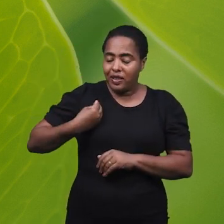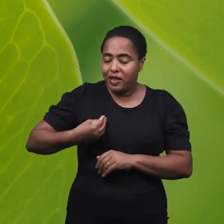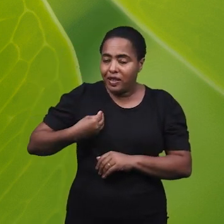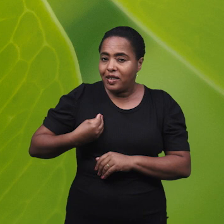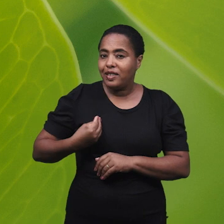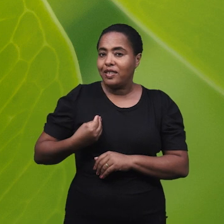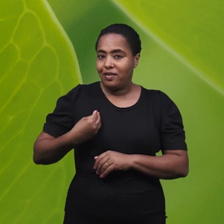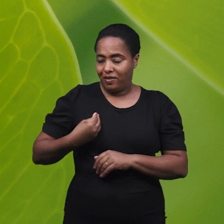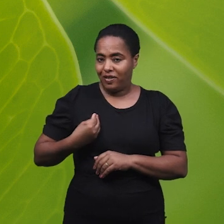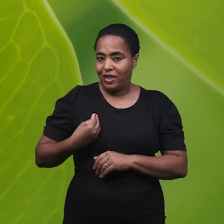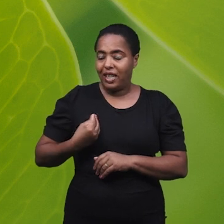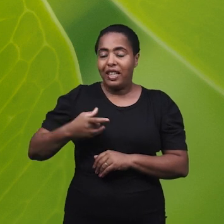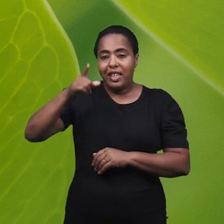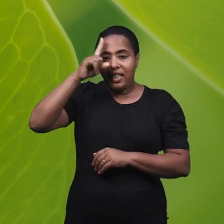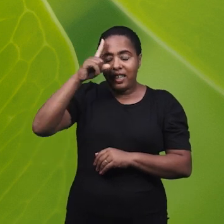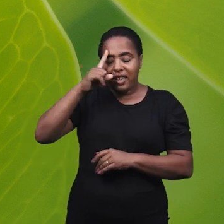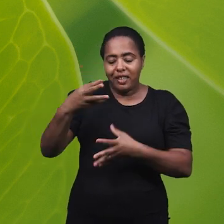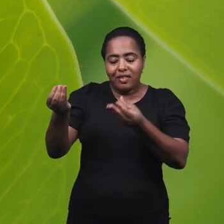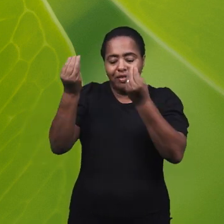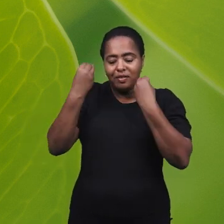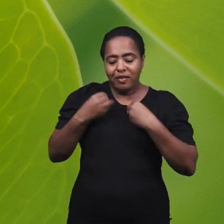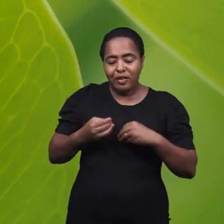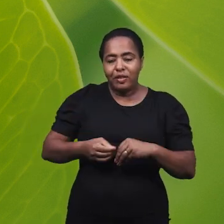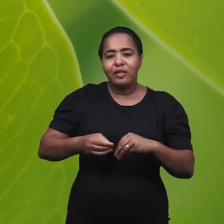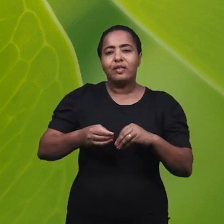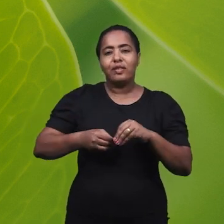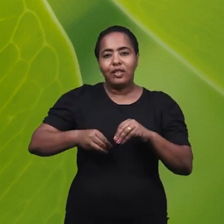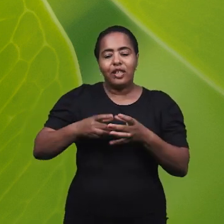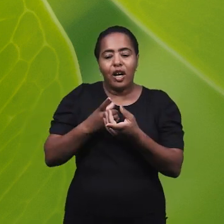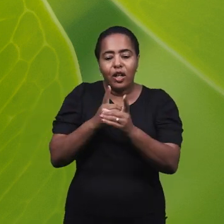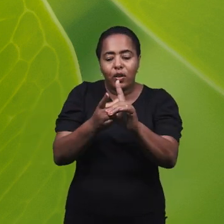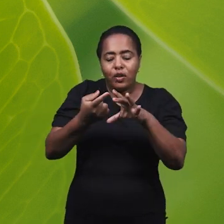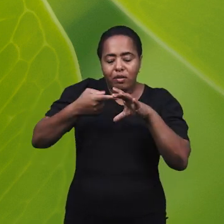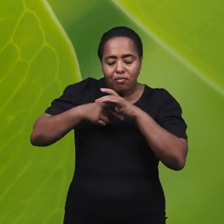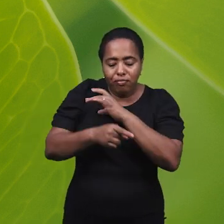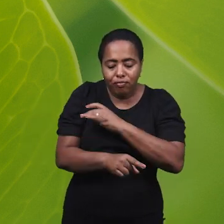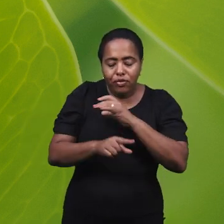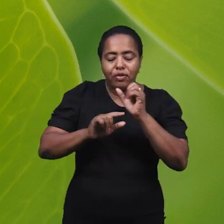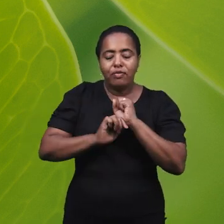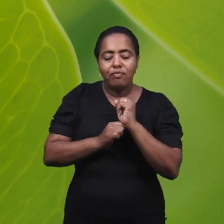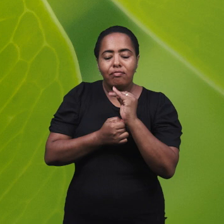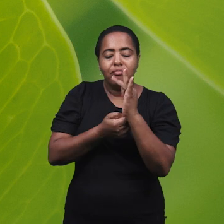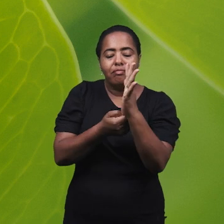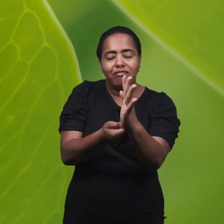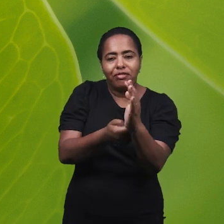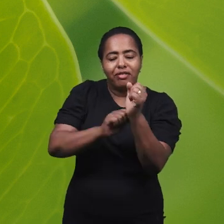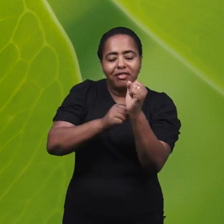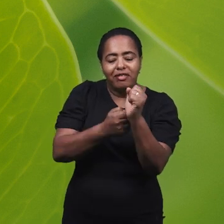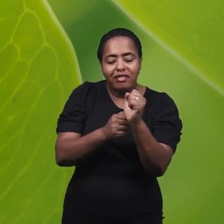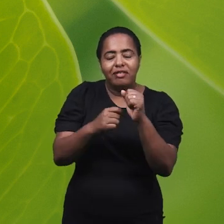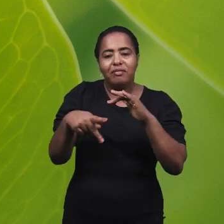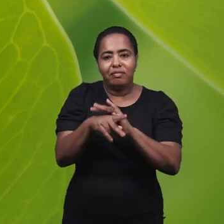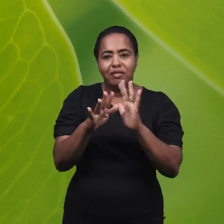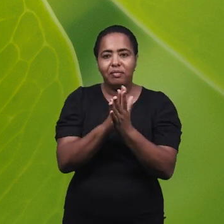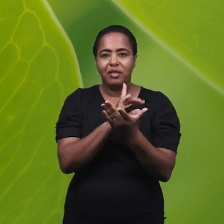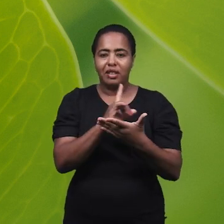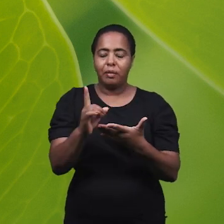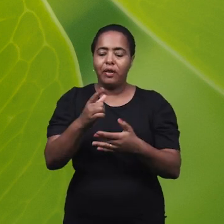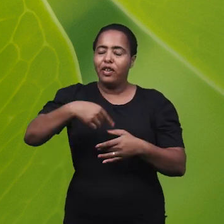grandir spirituellement, nous donne à chaque fois plus d'approfondissement de la doctrine, nous révèle les secrets de la